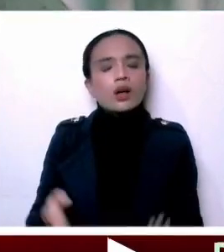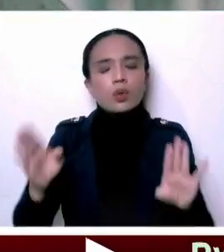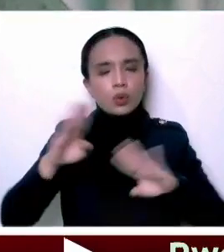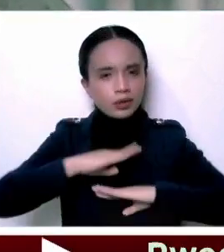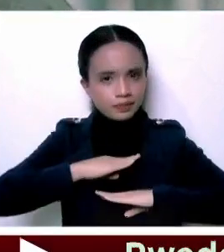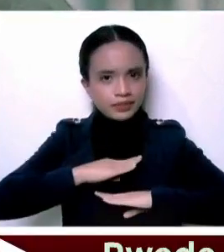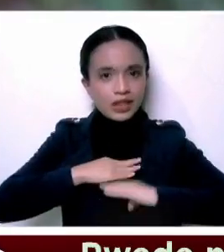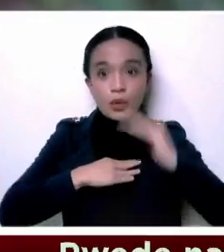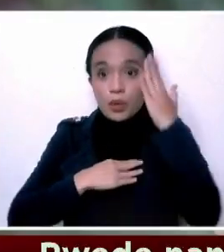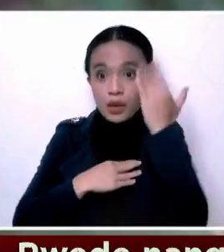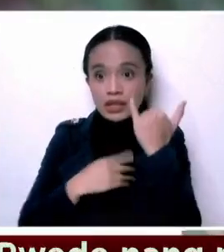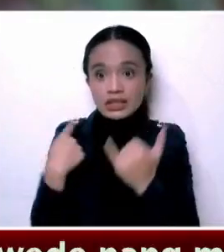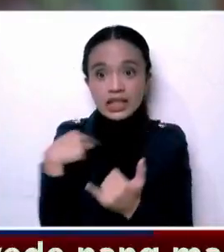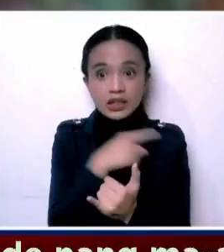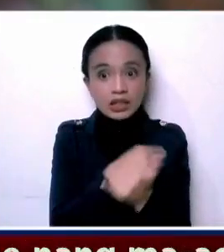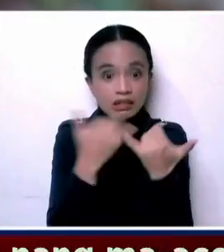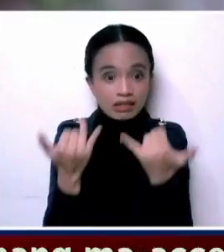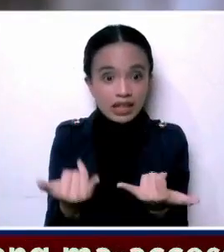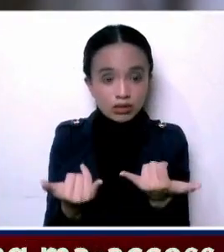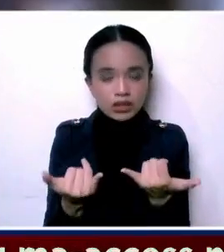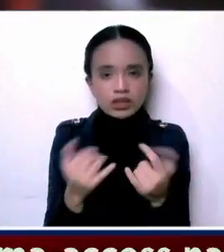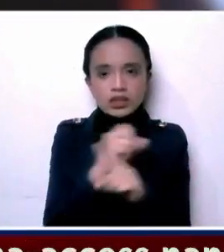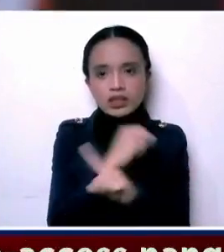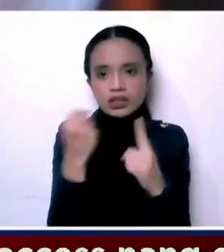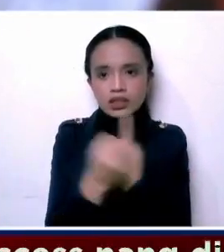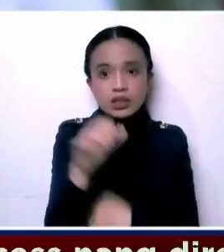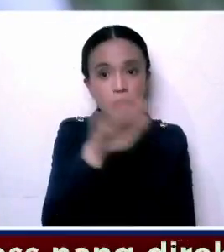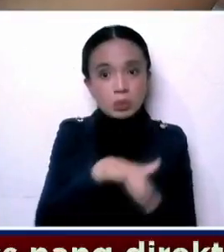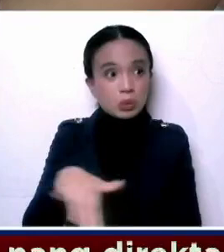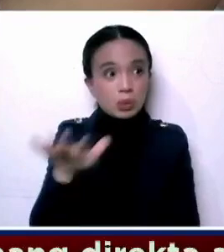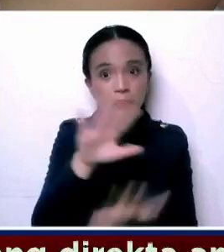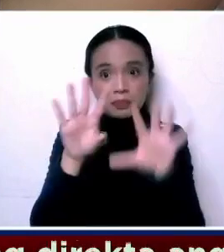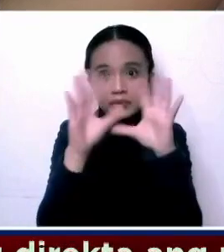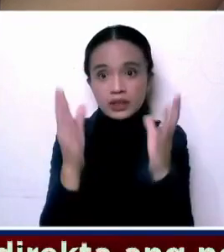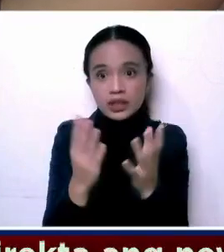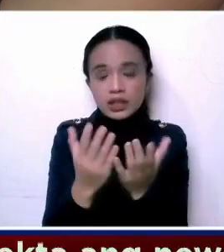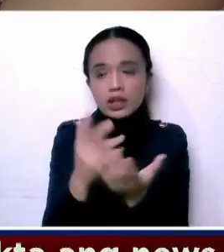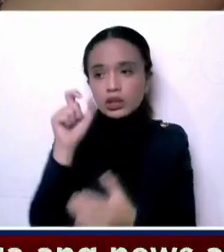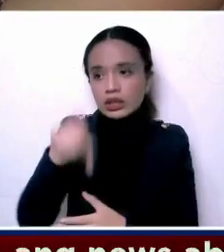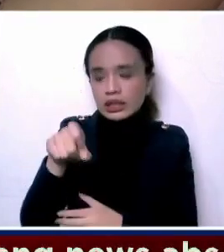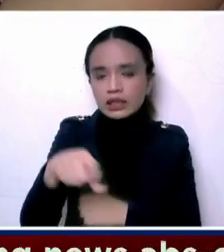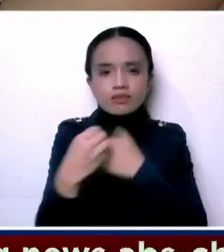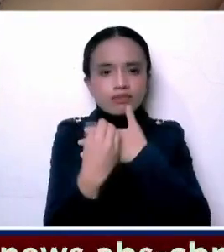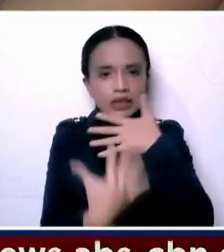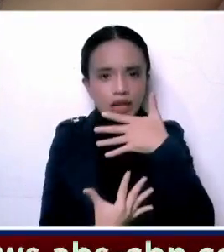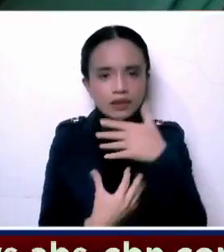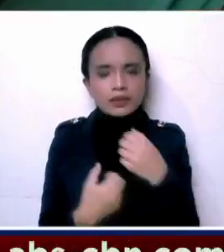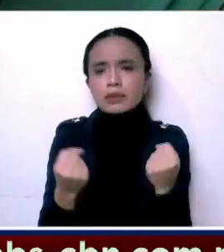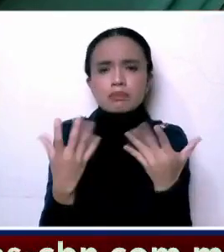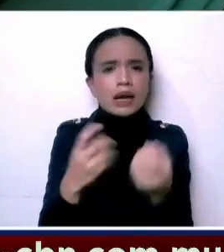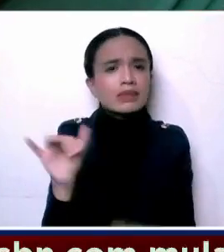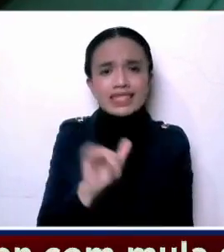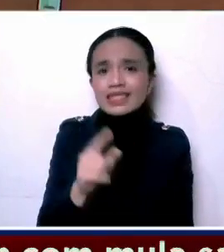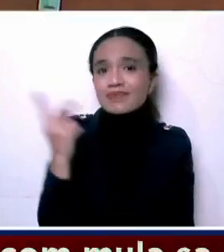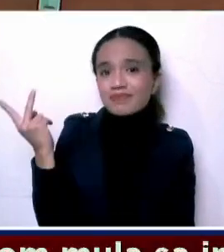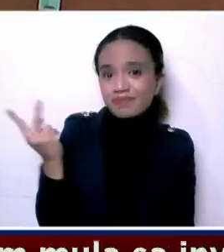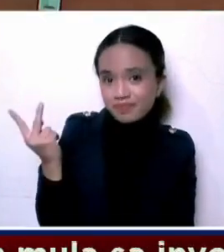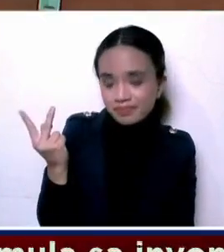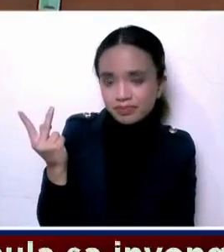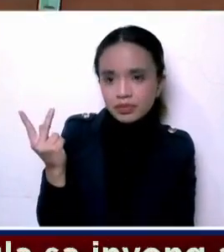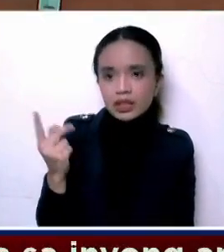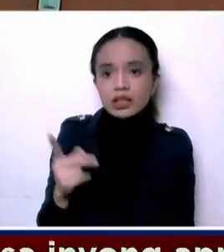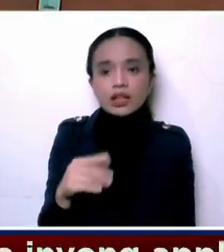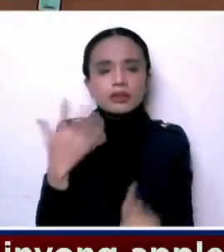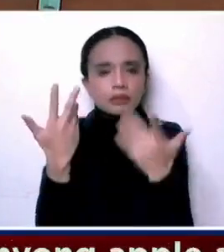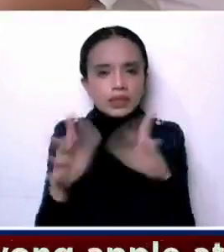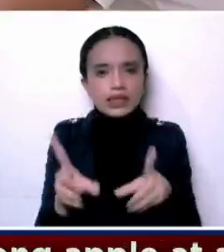sa kalagayan natin ngayon, halos ho, buong mundo ho tayo ngayon nangangailangan ng dugo. Marami pang mga kagaya ni na Margie at Michael ang nag-donate ng